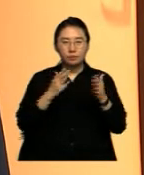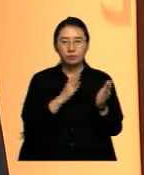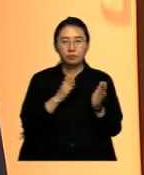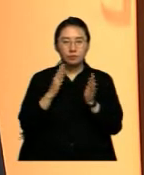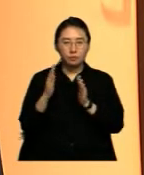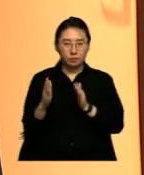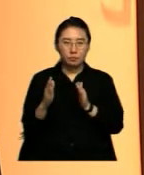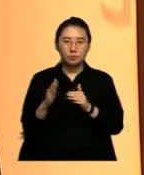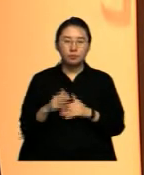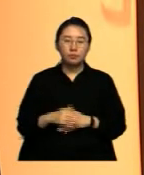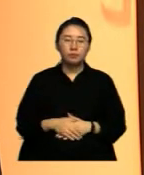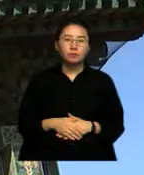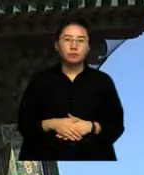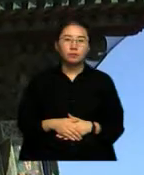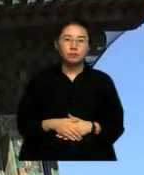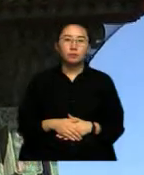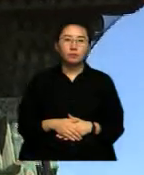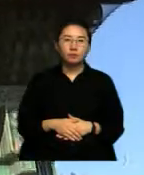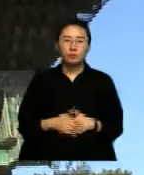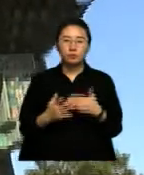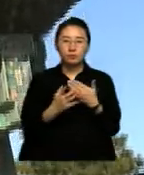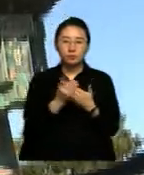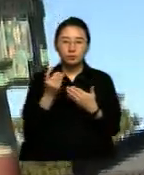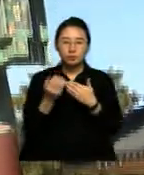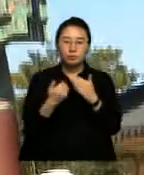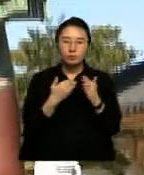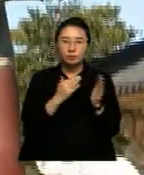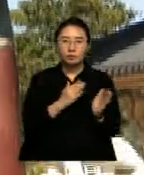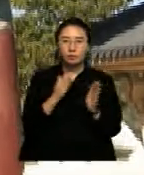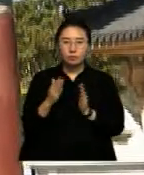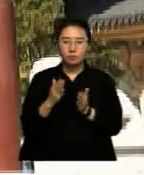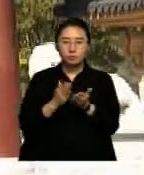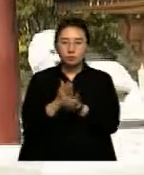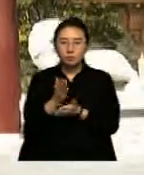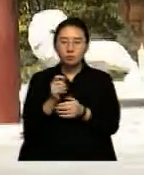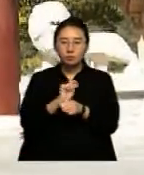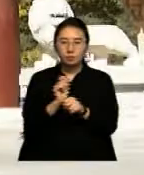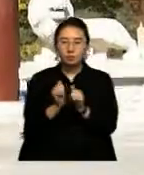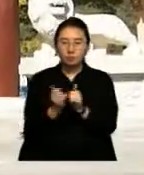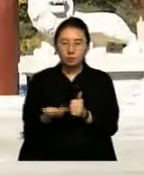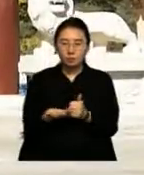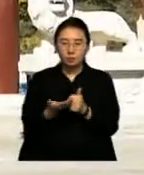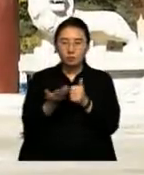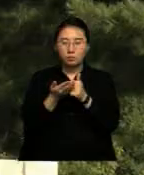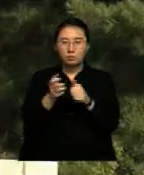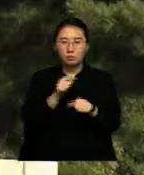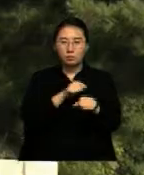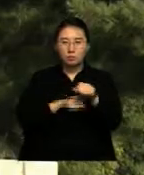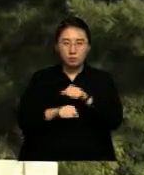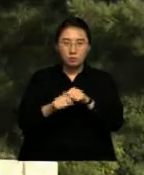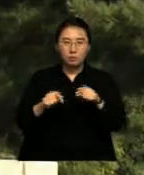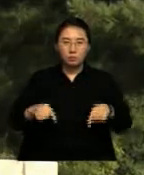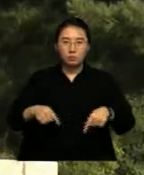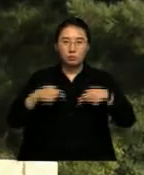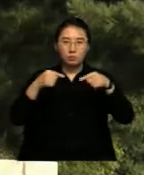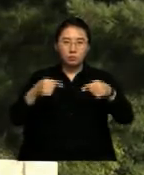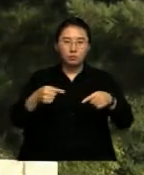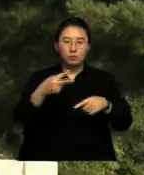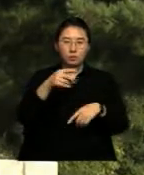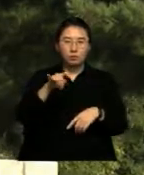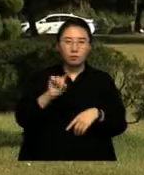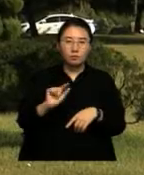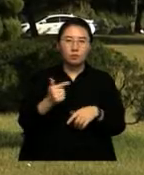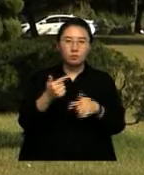만드는 프로젝트를 논의하고 있습니다. 통일을 대비한 전문 행정인 육성에 팔을 걷어붙이고 선봉에 나선